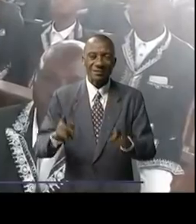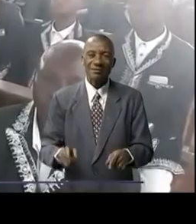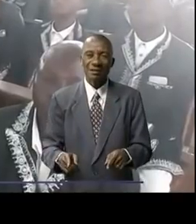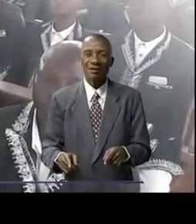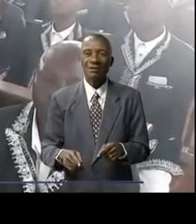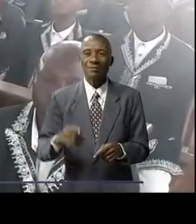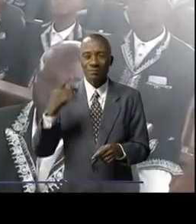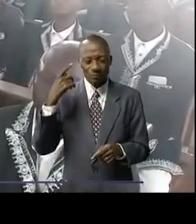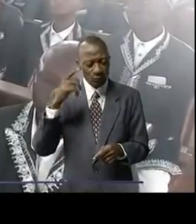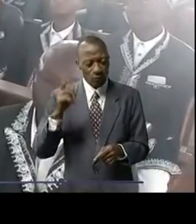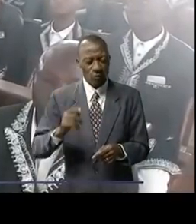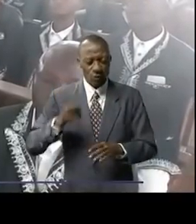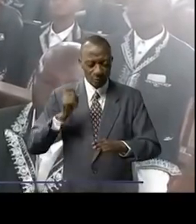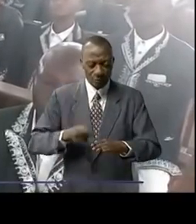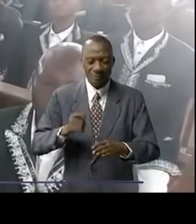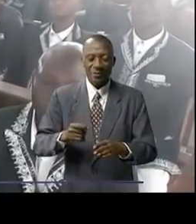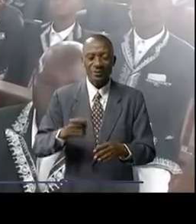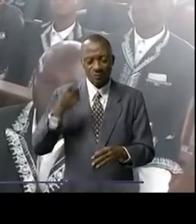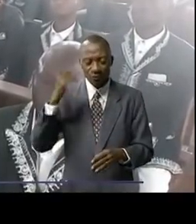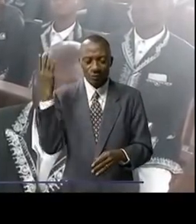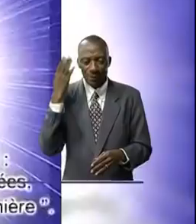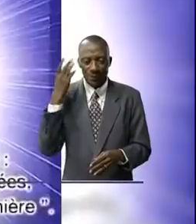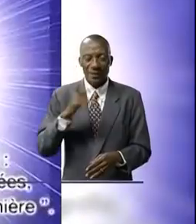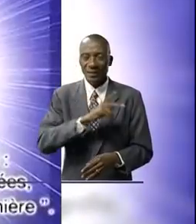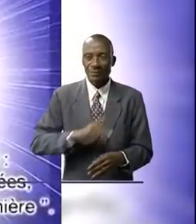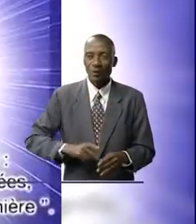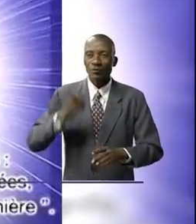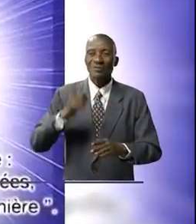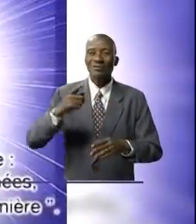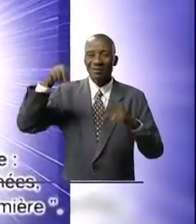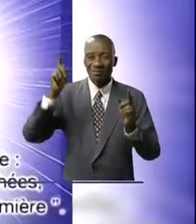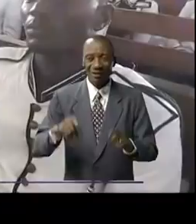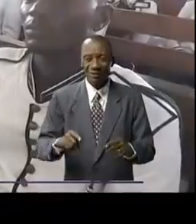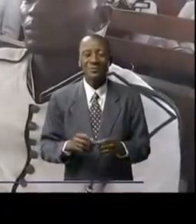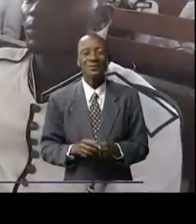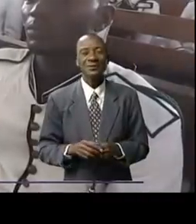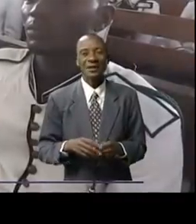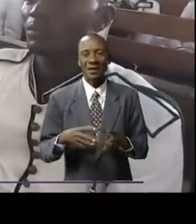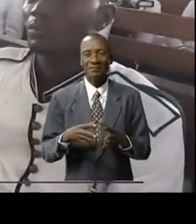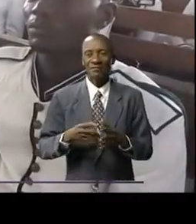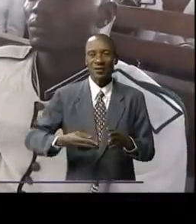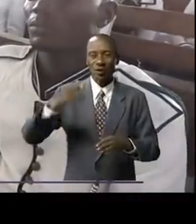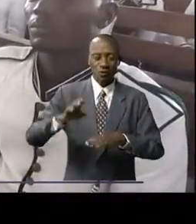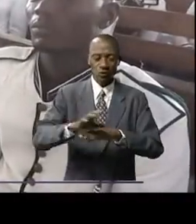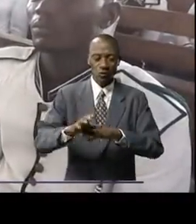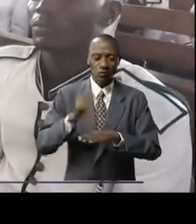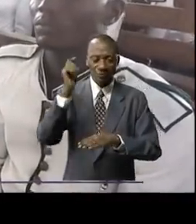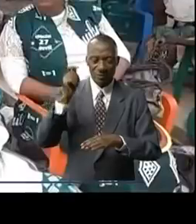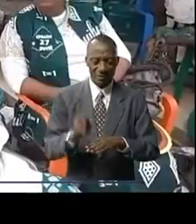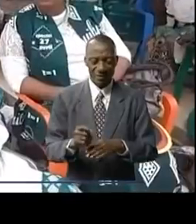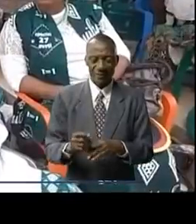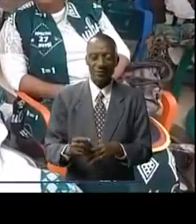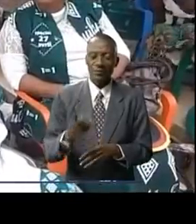Simon Kimbangu, innocenté à Mbanzangungu par la haute cour militaire le 3 octobre